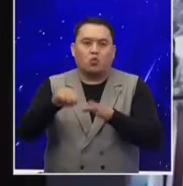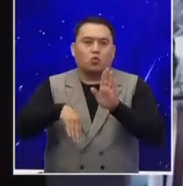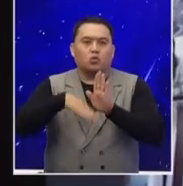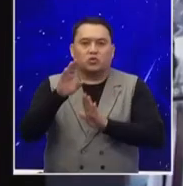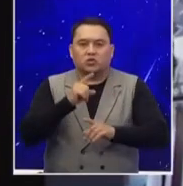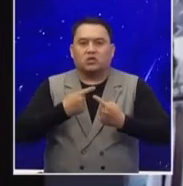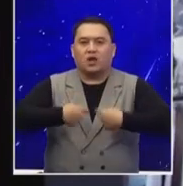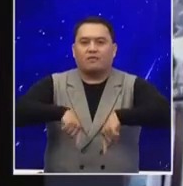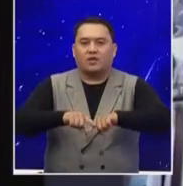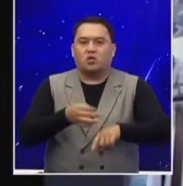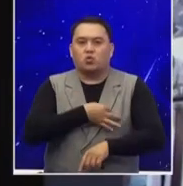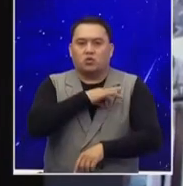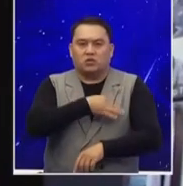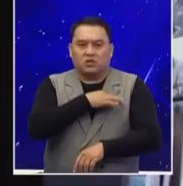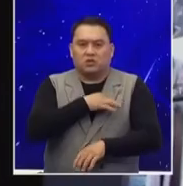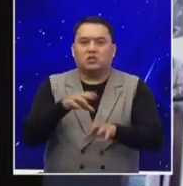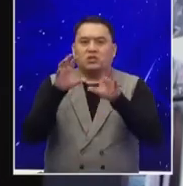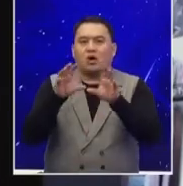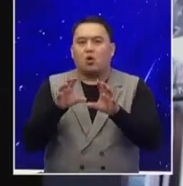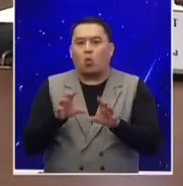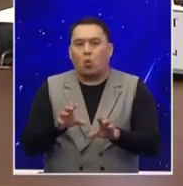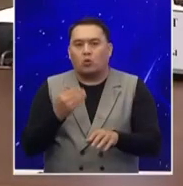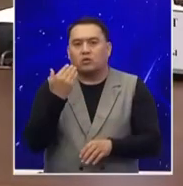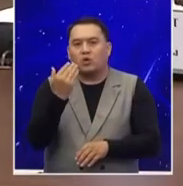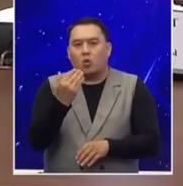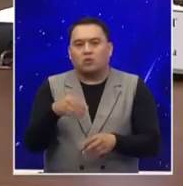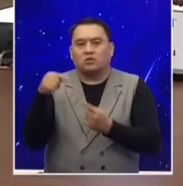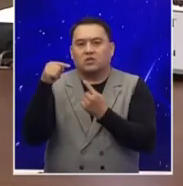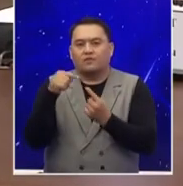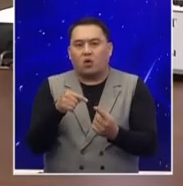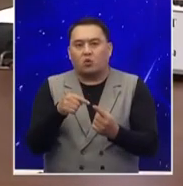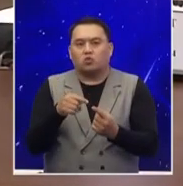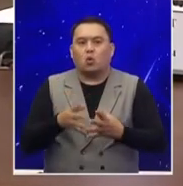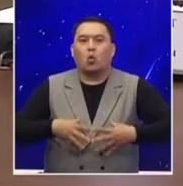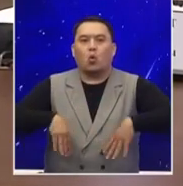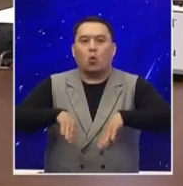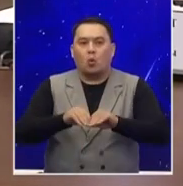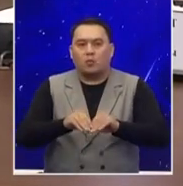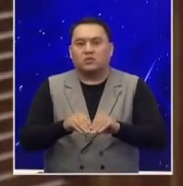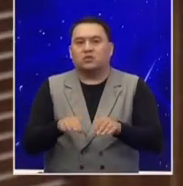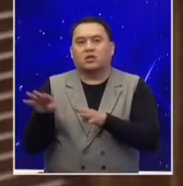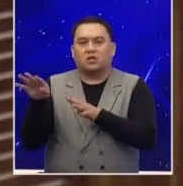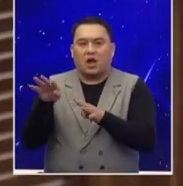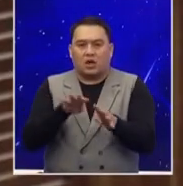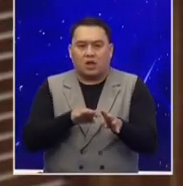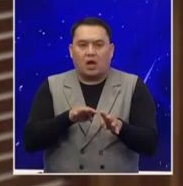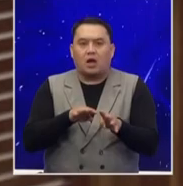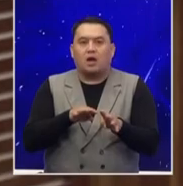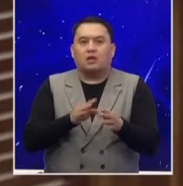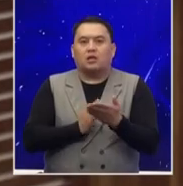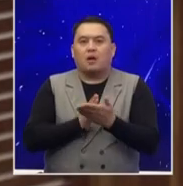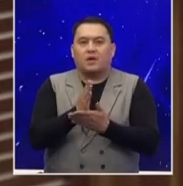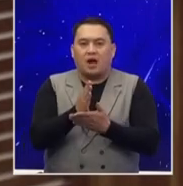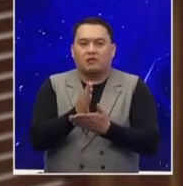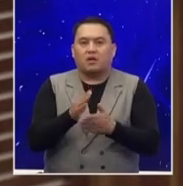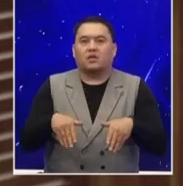совершенствование Института административной юстиции. Кодекс составлен в соответствии с общепризнанными стандартами. АППК направлен